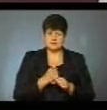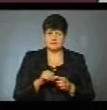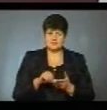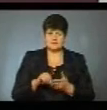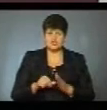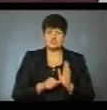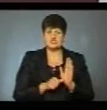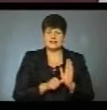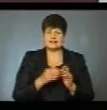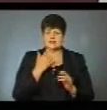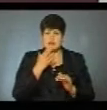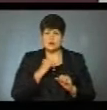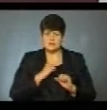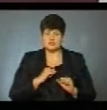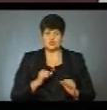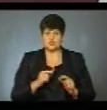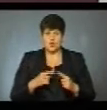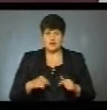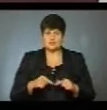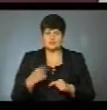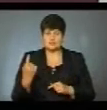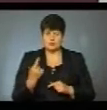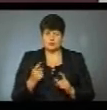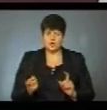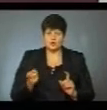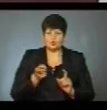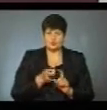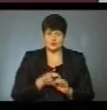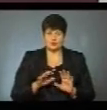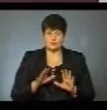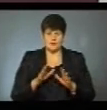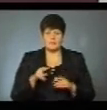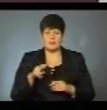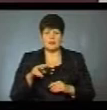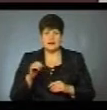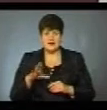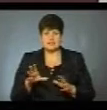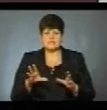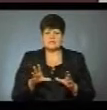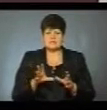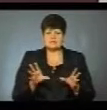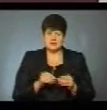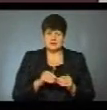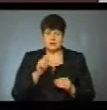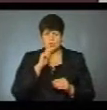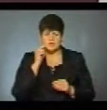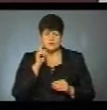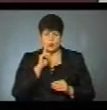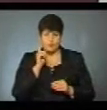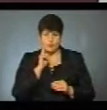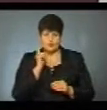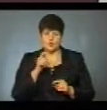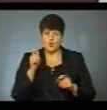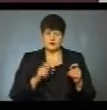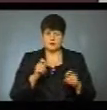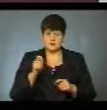6 національно-патріотичних організацій області, долучилися до події «Пласт», «Спілка української молоді», «Молодіжний націоналістичний конгрес»,